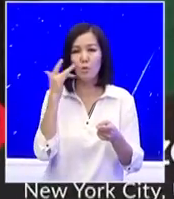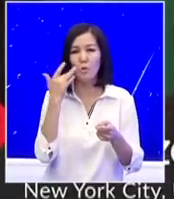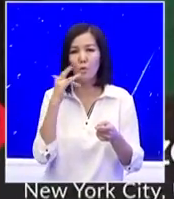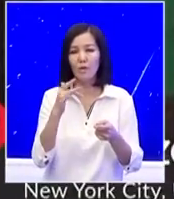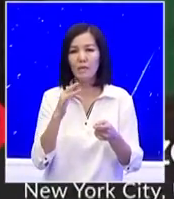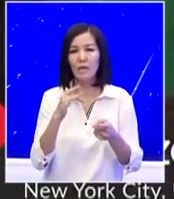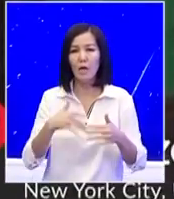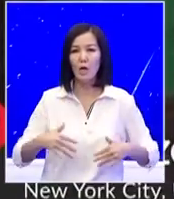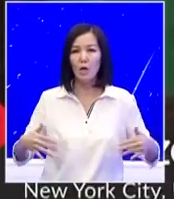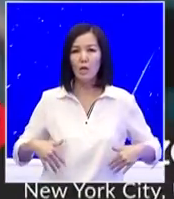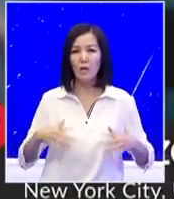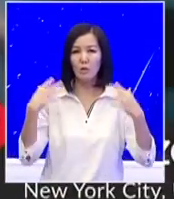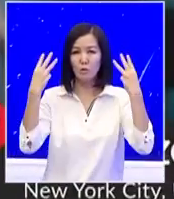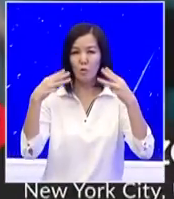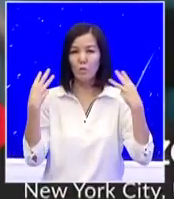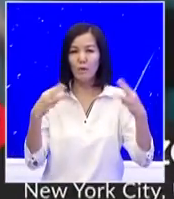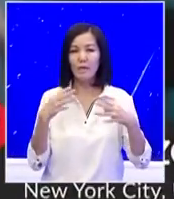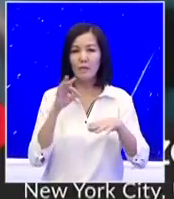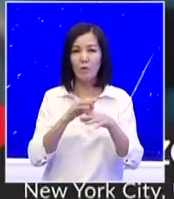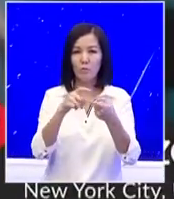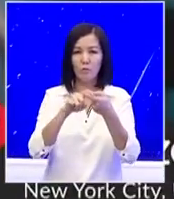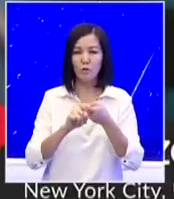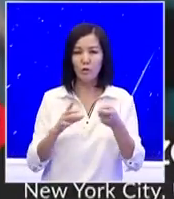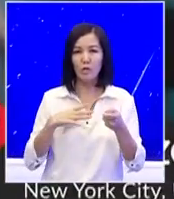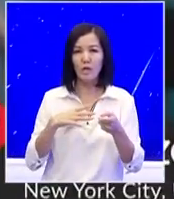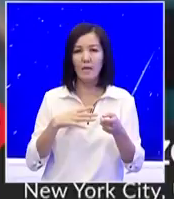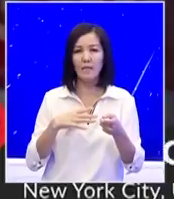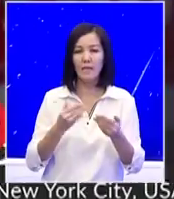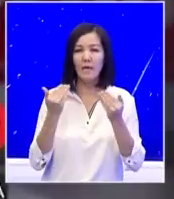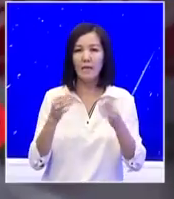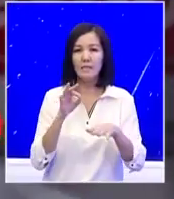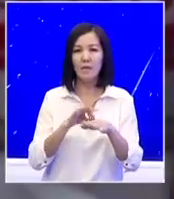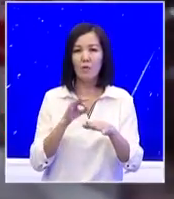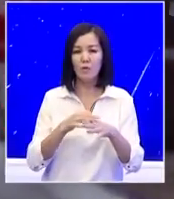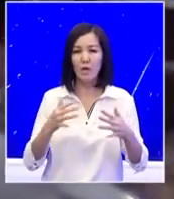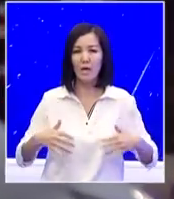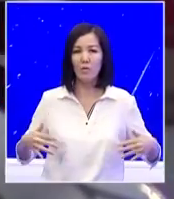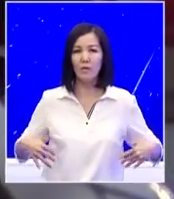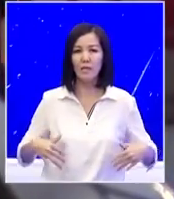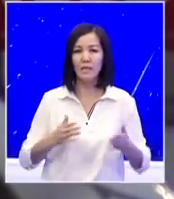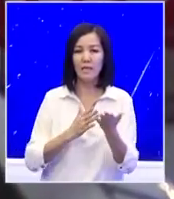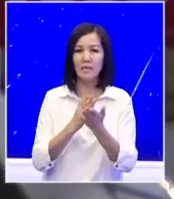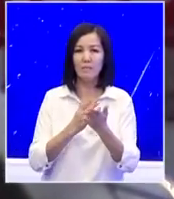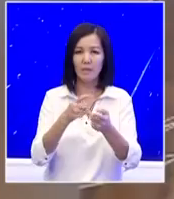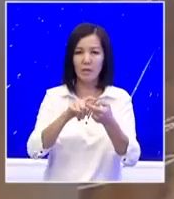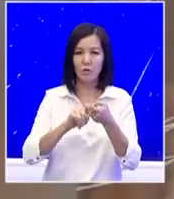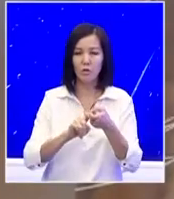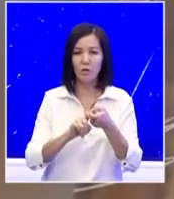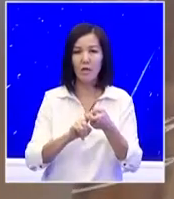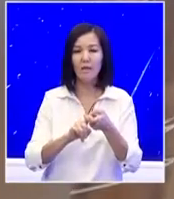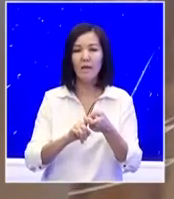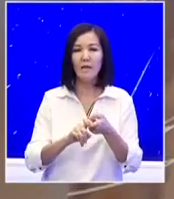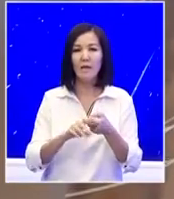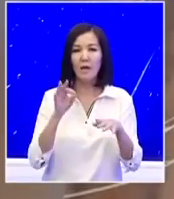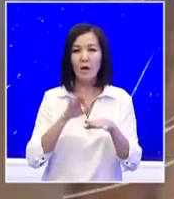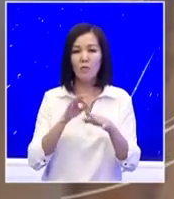бағындағы жолбарыс вирус жұқтырды. Мамандардың айтуынша, шұбаранға індетті хайуанаттар бағының қызметкері жұқтырған. Ғалымдар